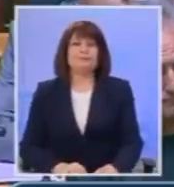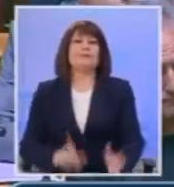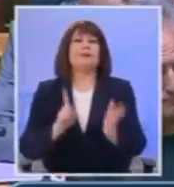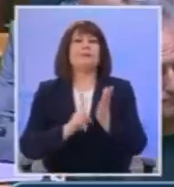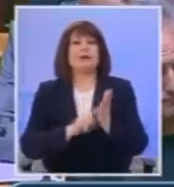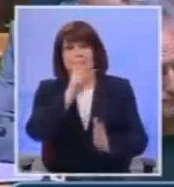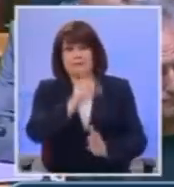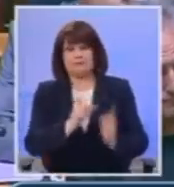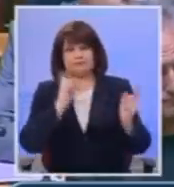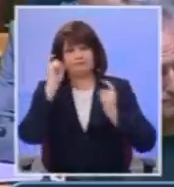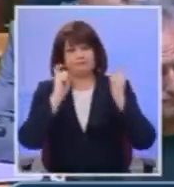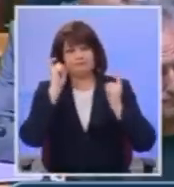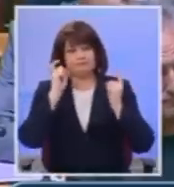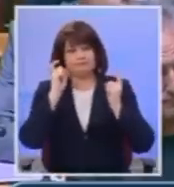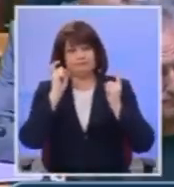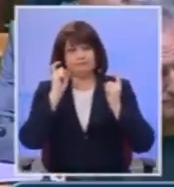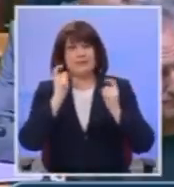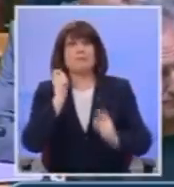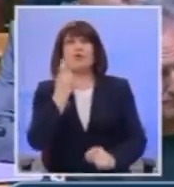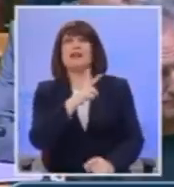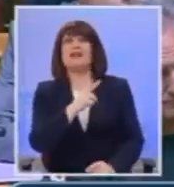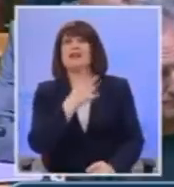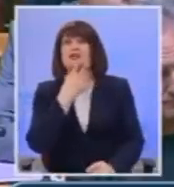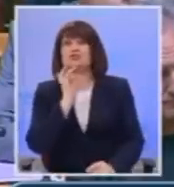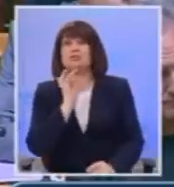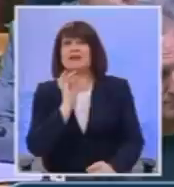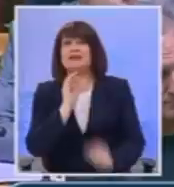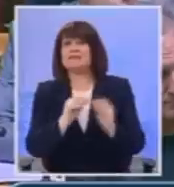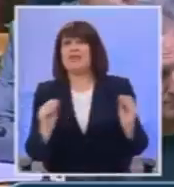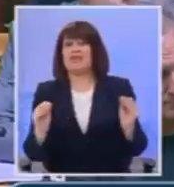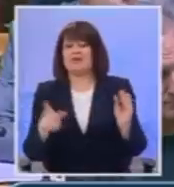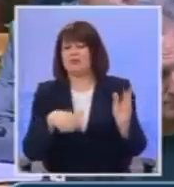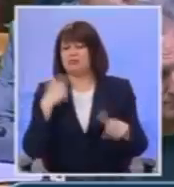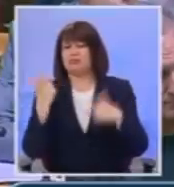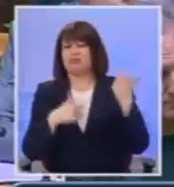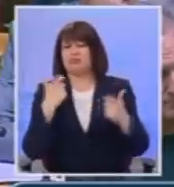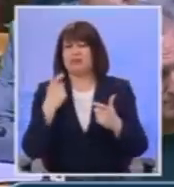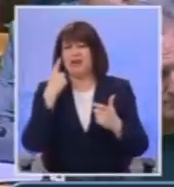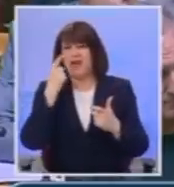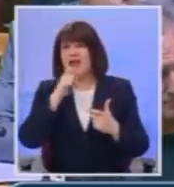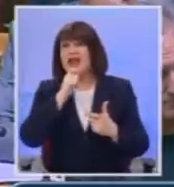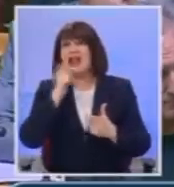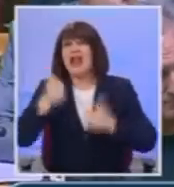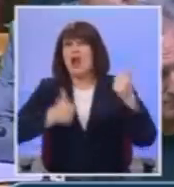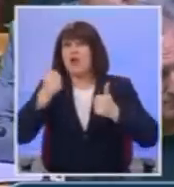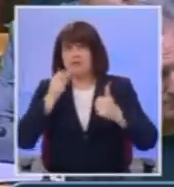προβληματιστείτε πάρα πολύ από την αποδοκιμασία της πολιτικής σας στο θέμα της παιδείας. Δεν ξέρω αν είδατε τις δημοσκοπήσεις.